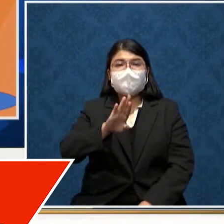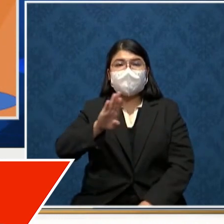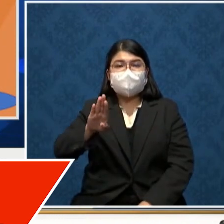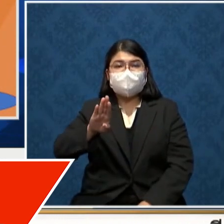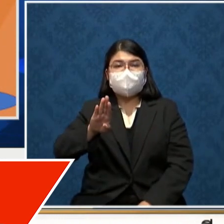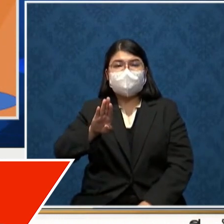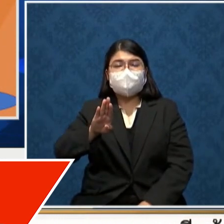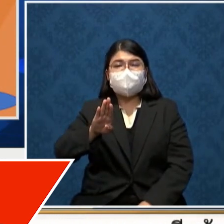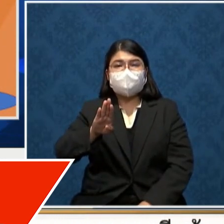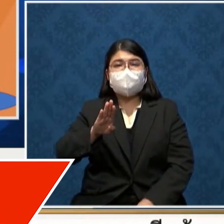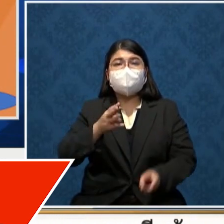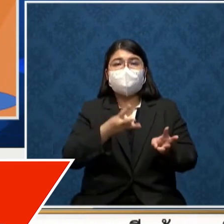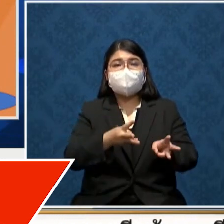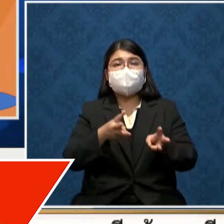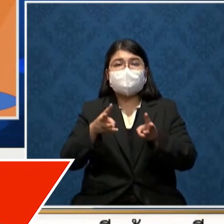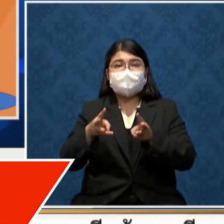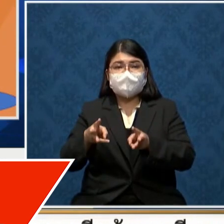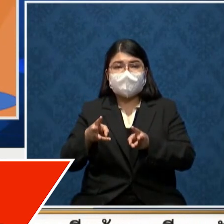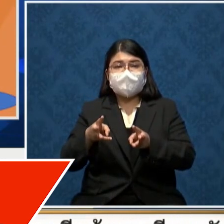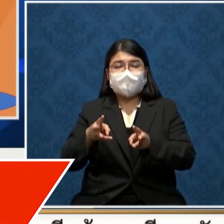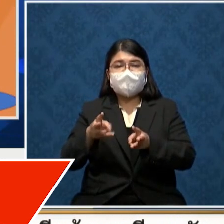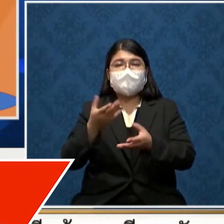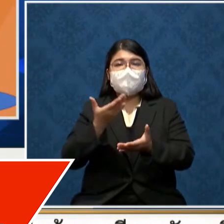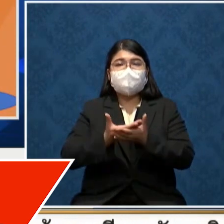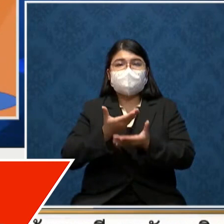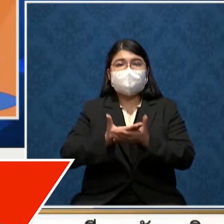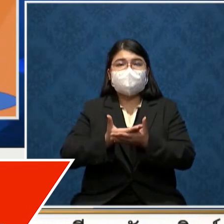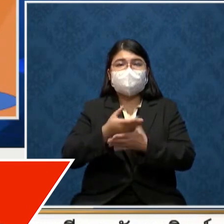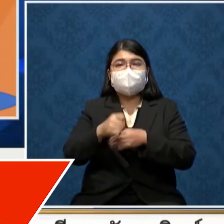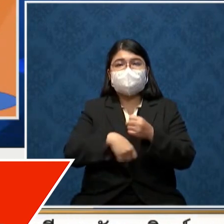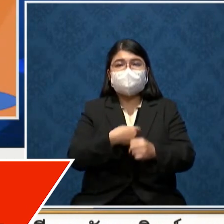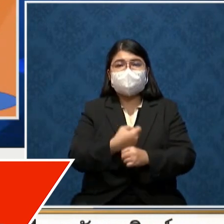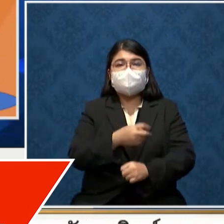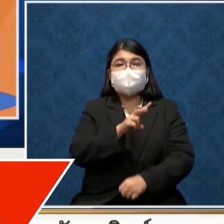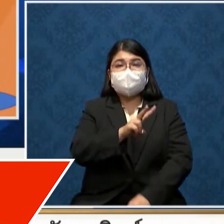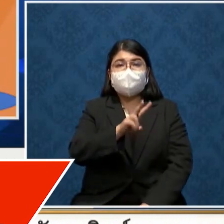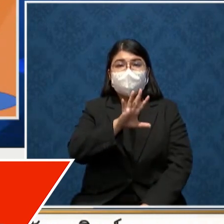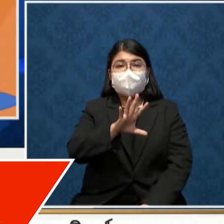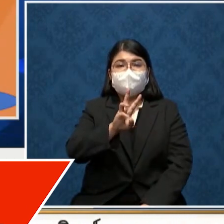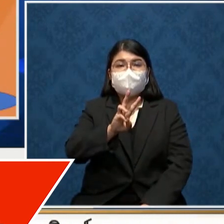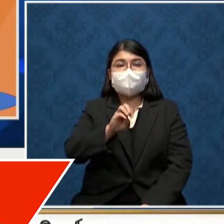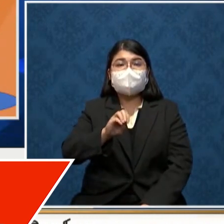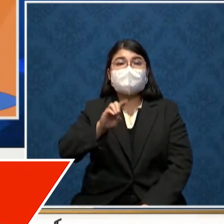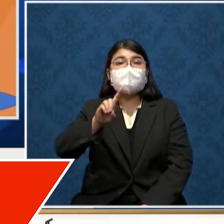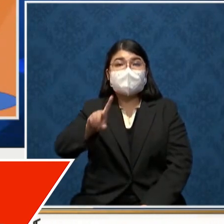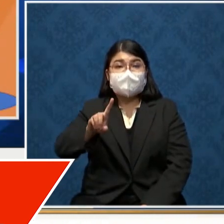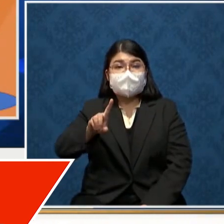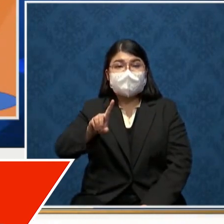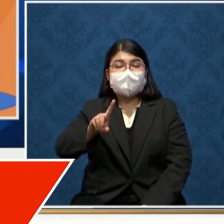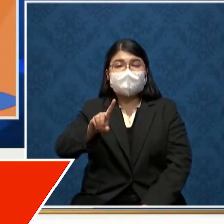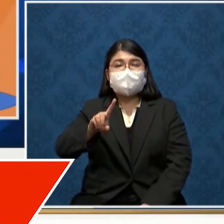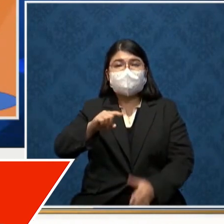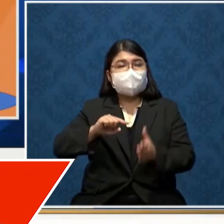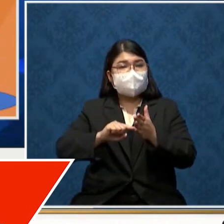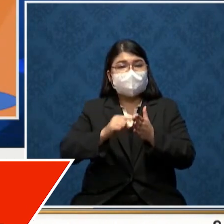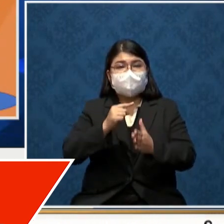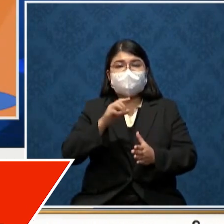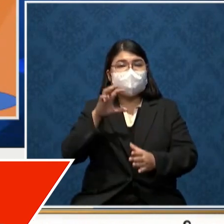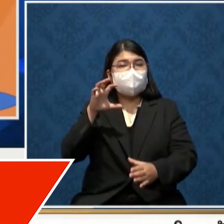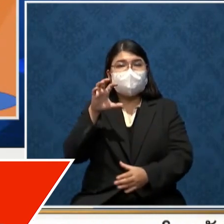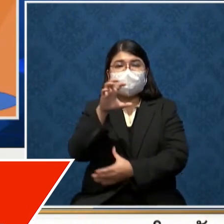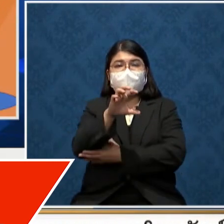การงบประมาณพ.ศ. 2561มีผลบังคับใช้ตั้งแต่วันที่1พฤศจิกาย